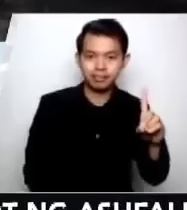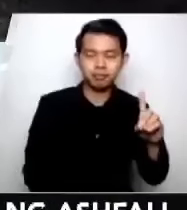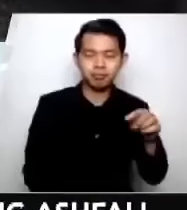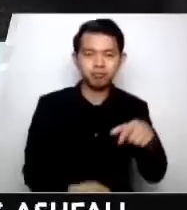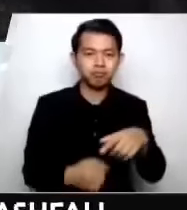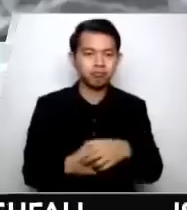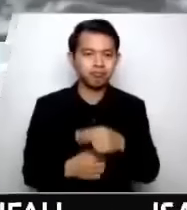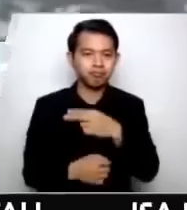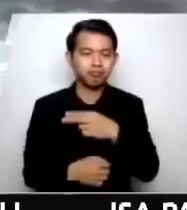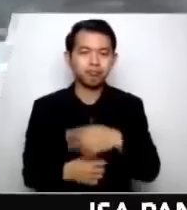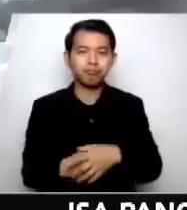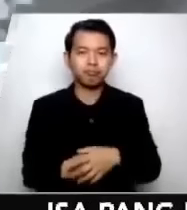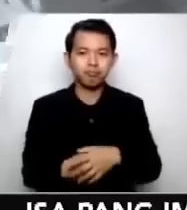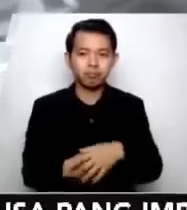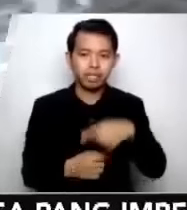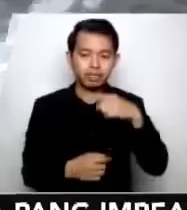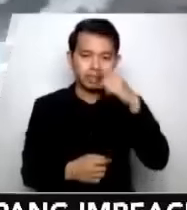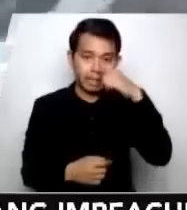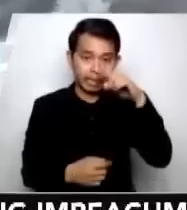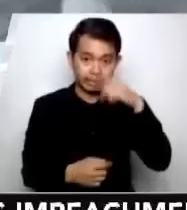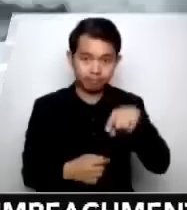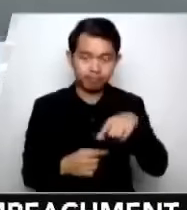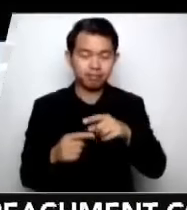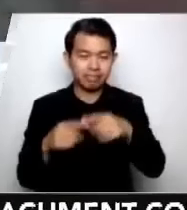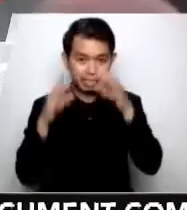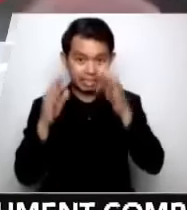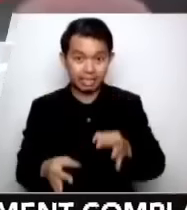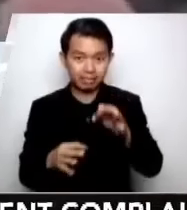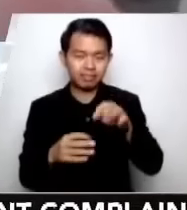meditation at relaxation na ninanais.